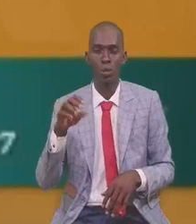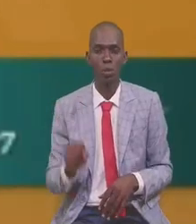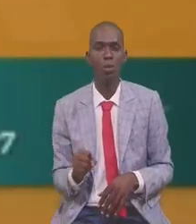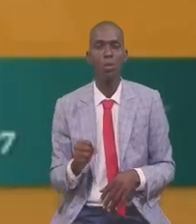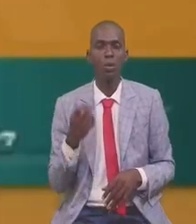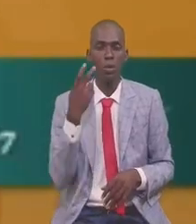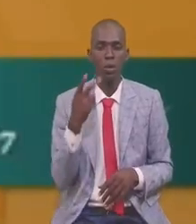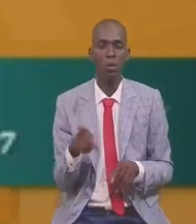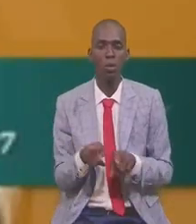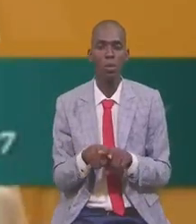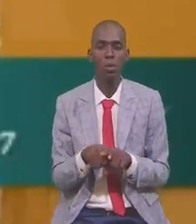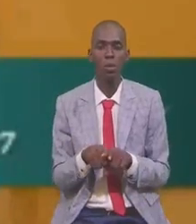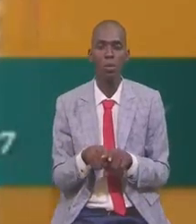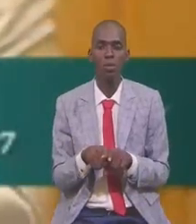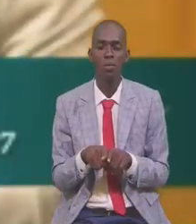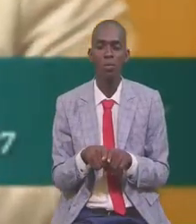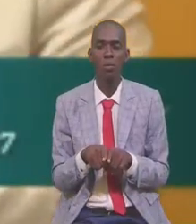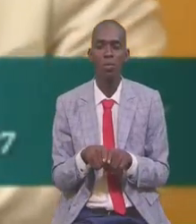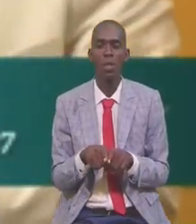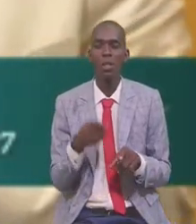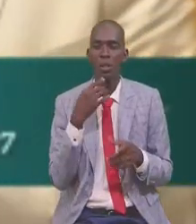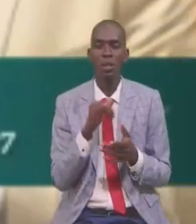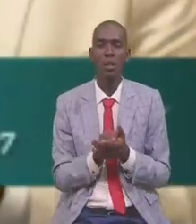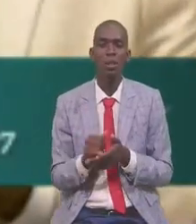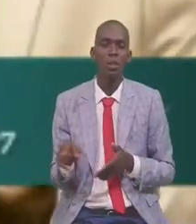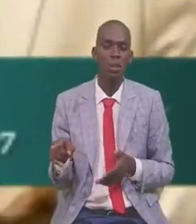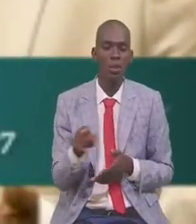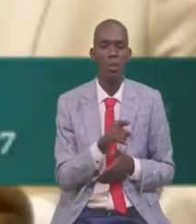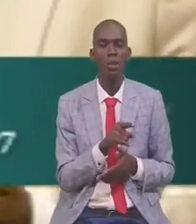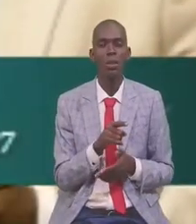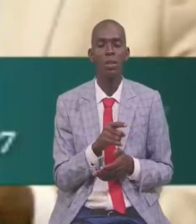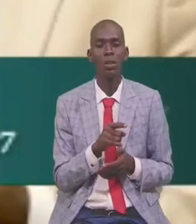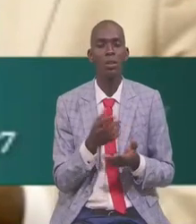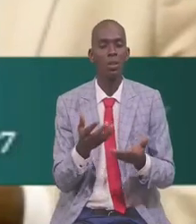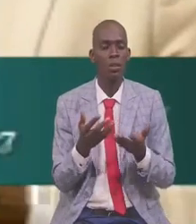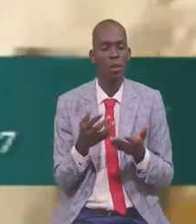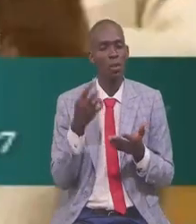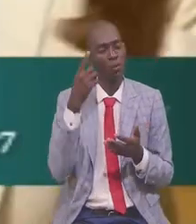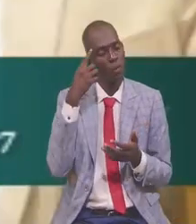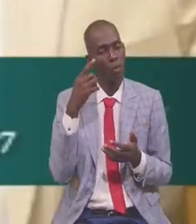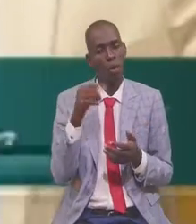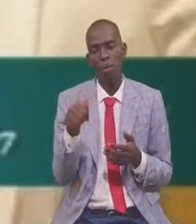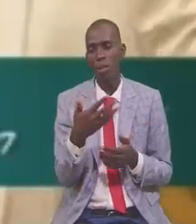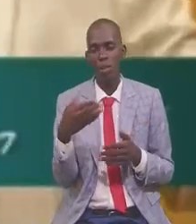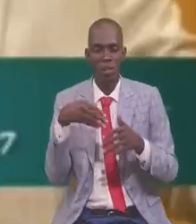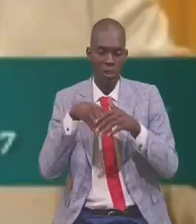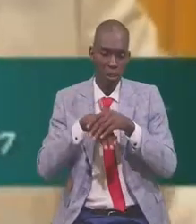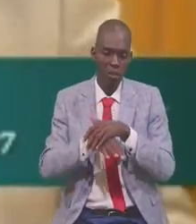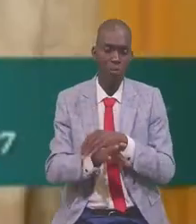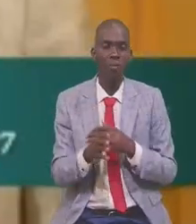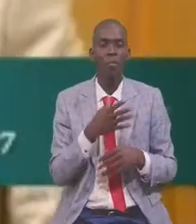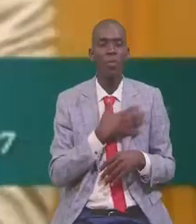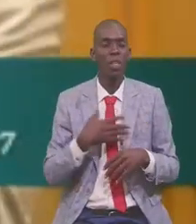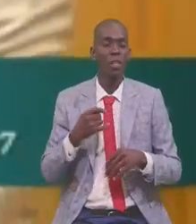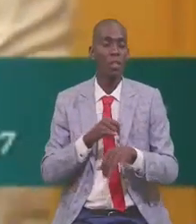4, 14 dit, les désirs d'autres choses ont entré, et les séductions